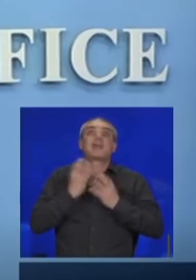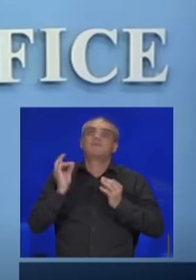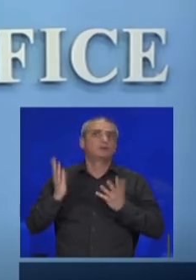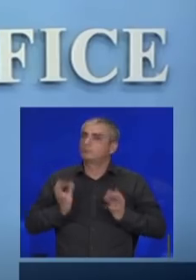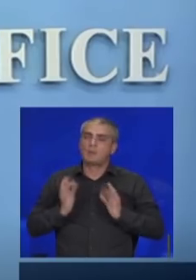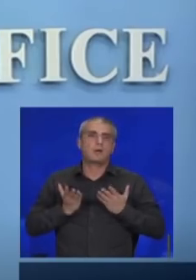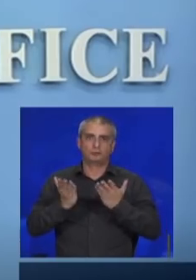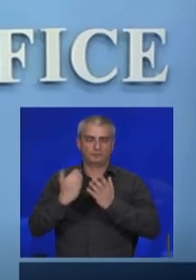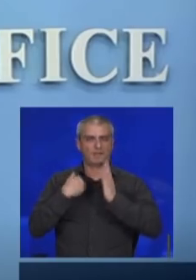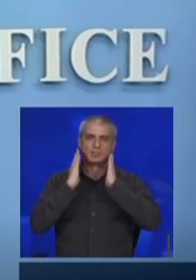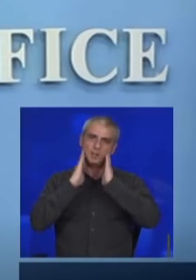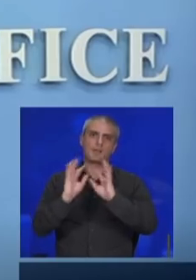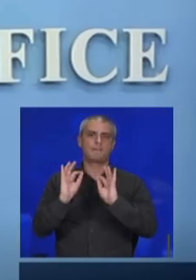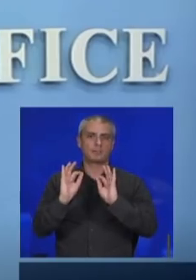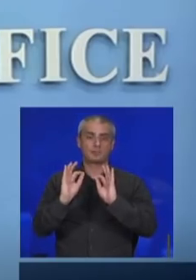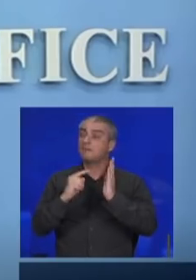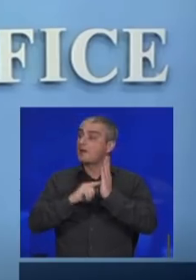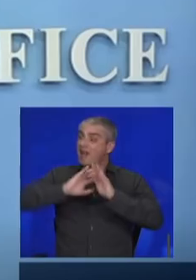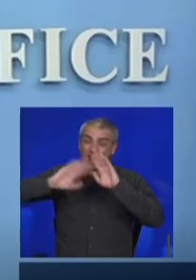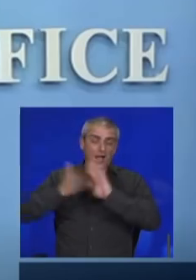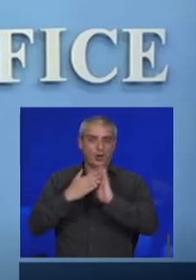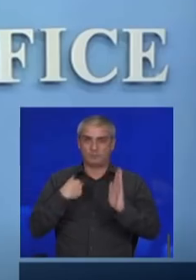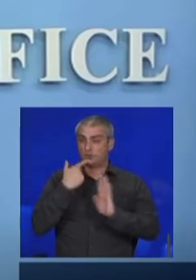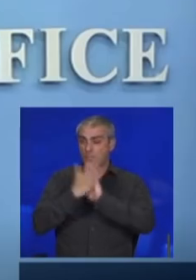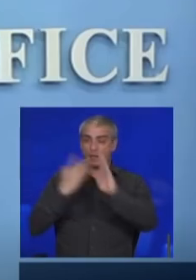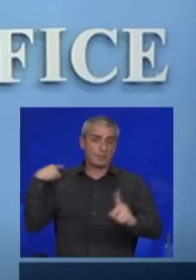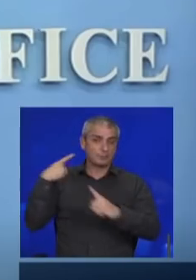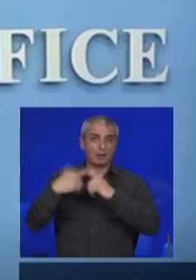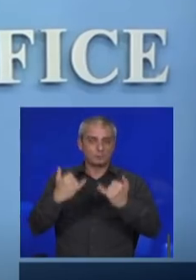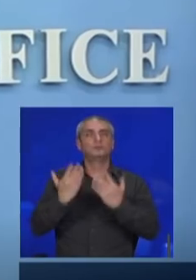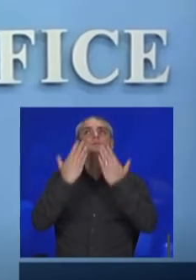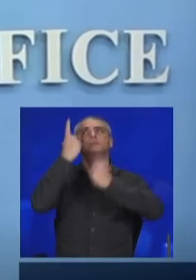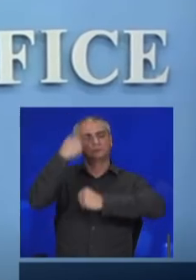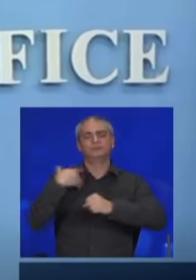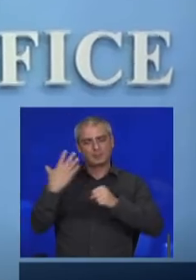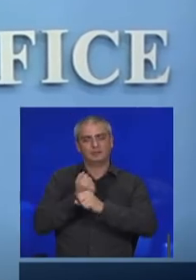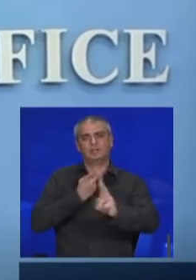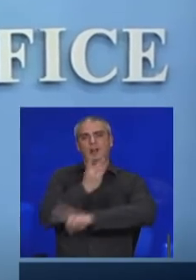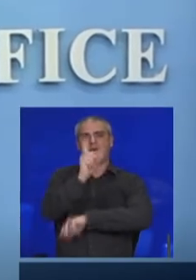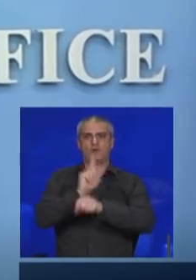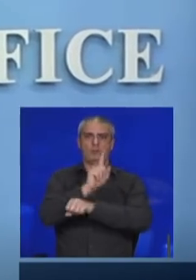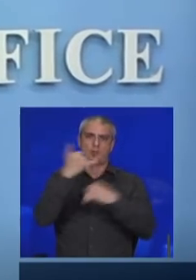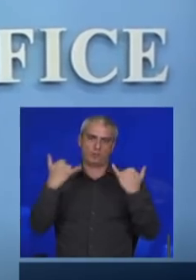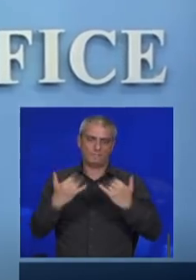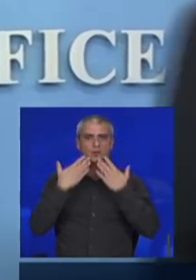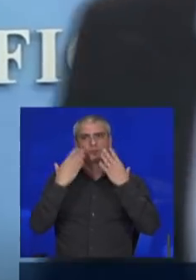מאמין, באמת בגלל כל מה שאמרתי, בעזרת השם, נצליח לעבור את התקופה הזאת. תודה רבה.